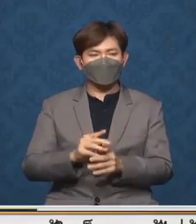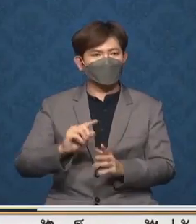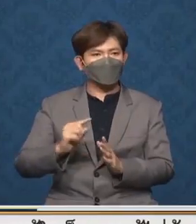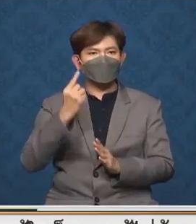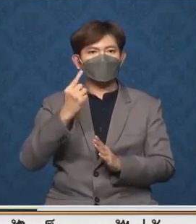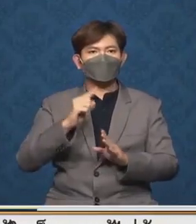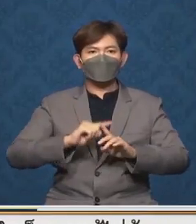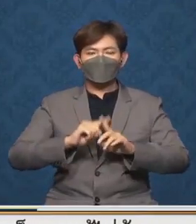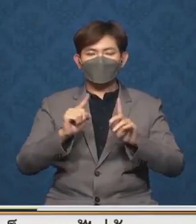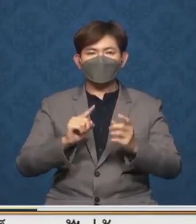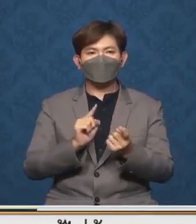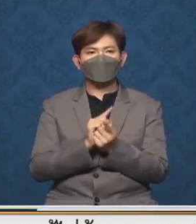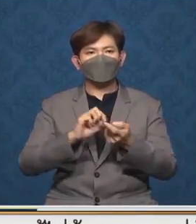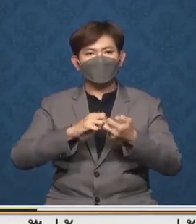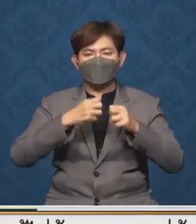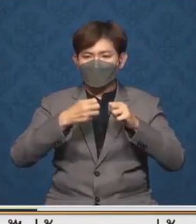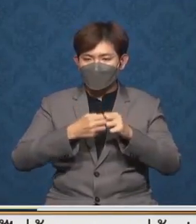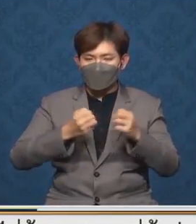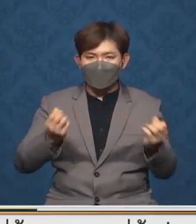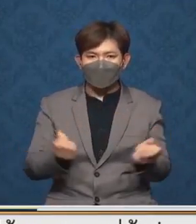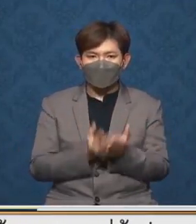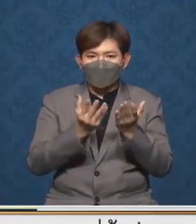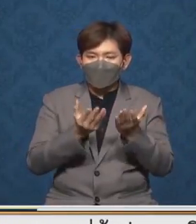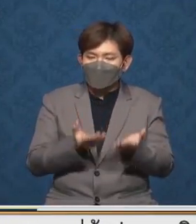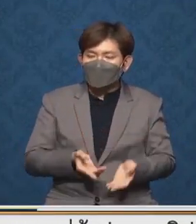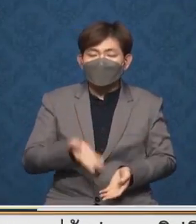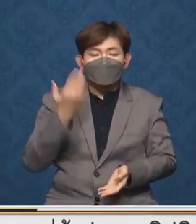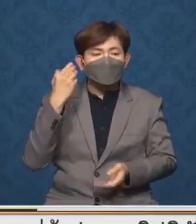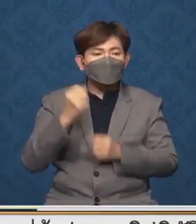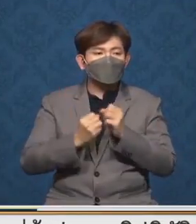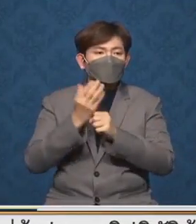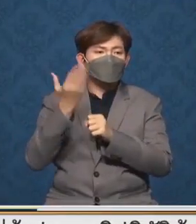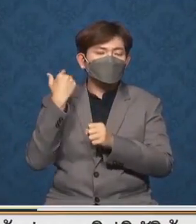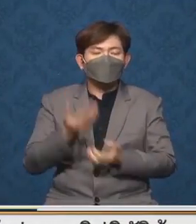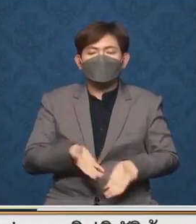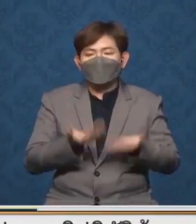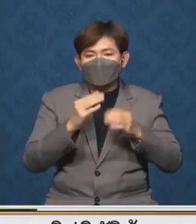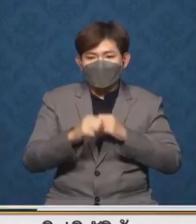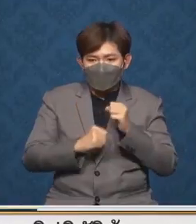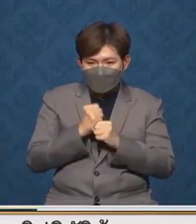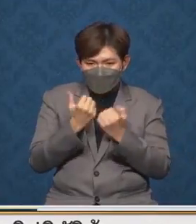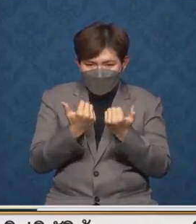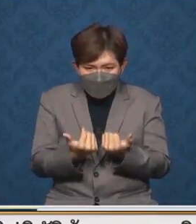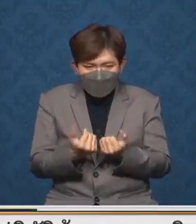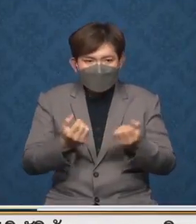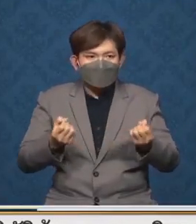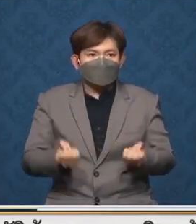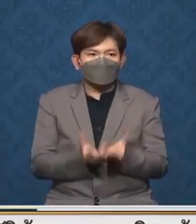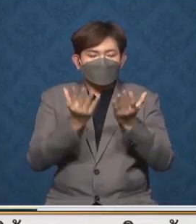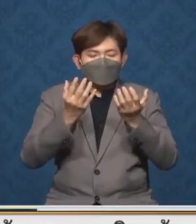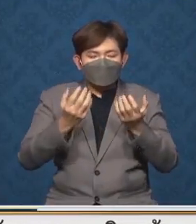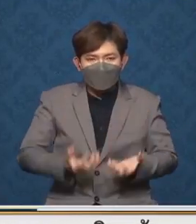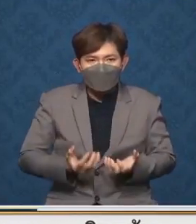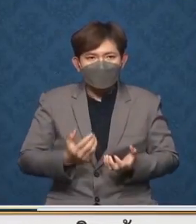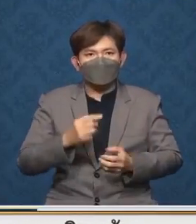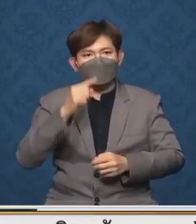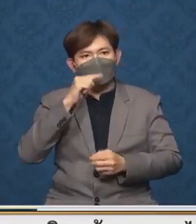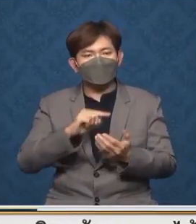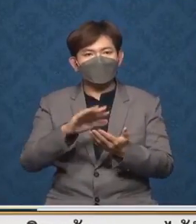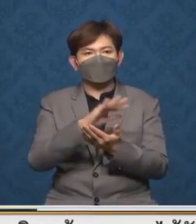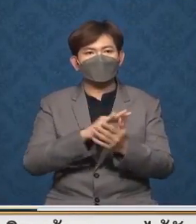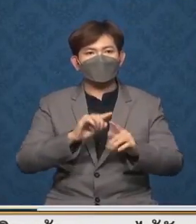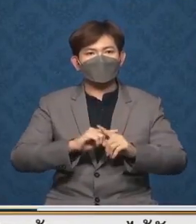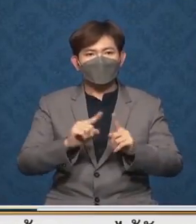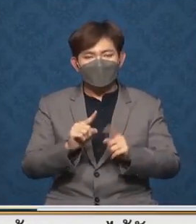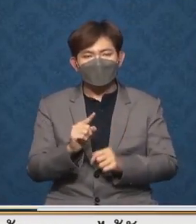และเราก็ได้พบเจอคลื่นขนาดต่างๆตั้งแต่คลื่นเล็กในช่วงปีที่แล้วจนถึงวันนี้ ที่เราประสบกับคลื่นขนาดใหญ่แต่ก็ยังนับ